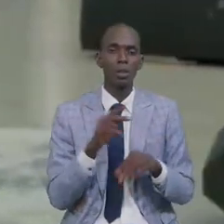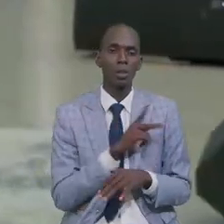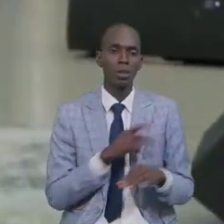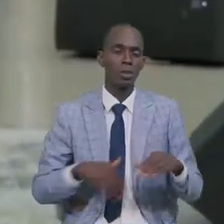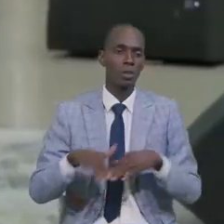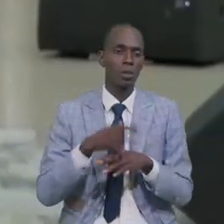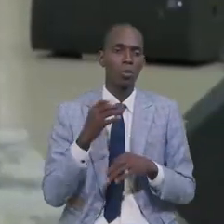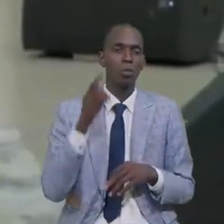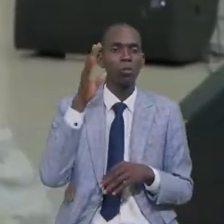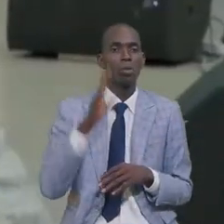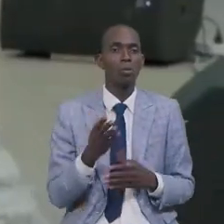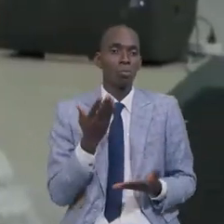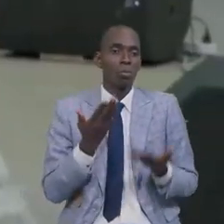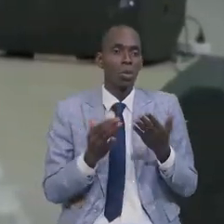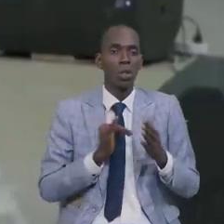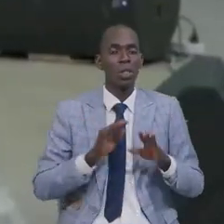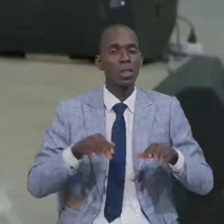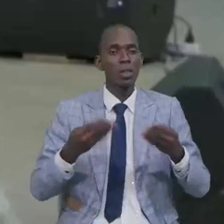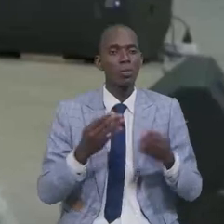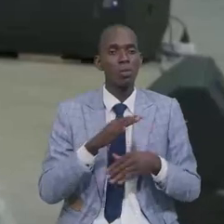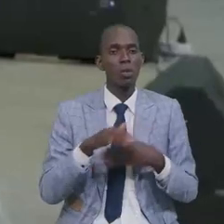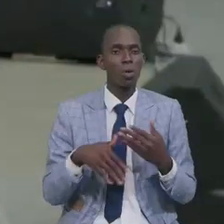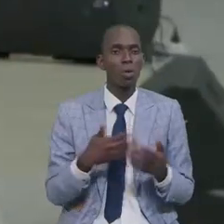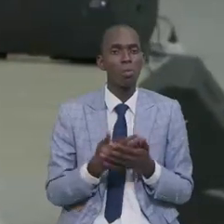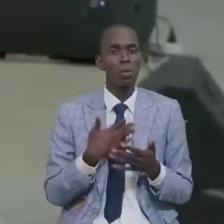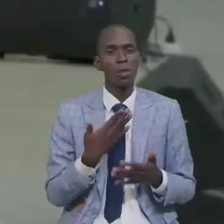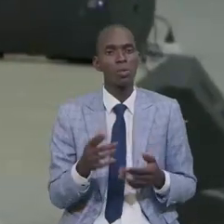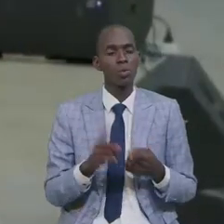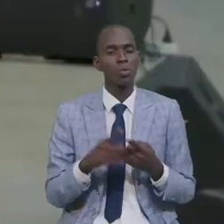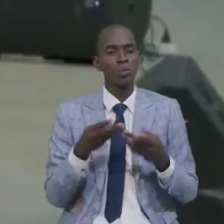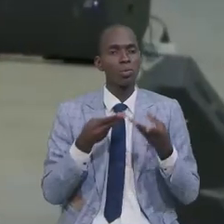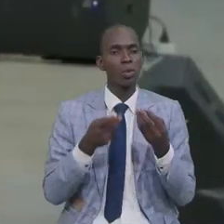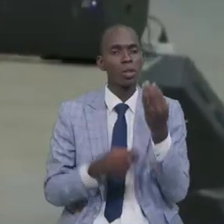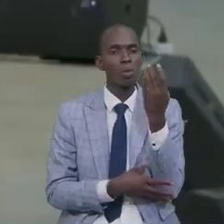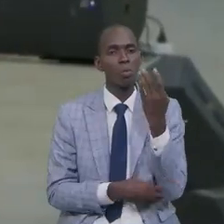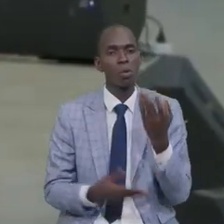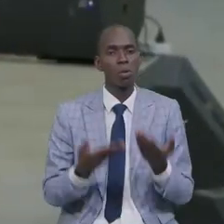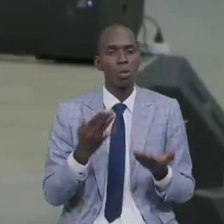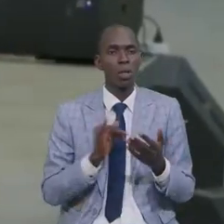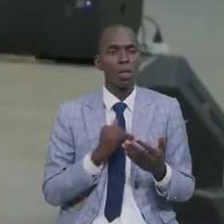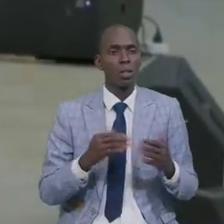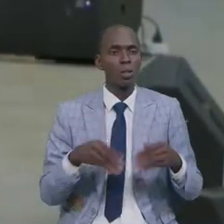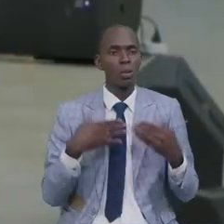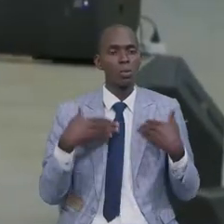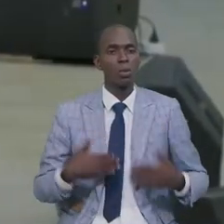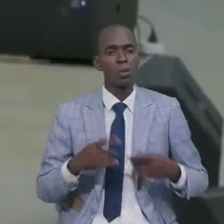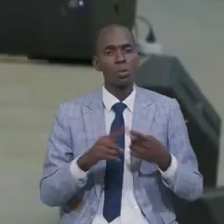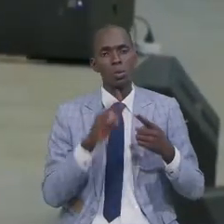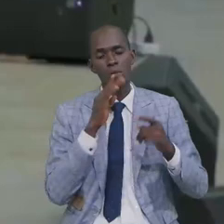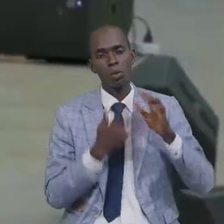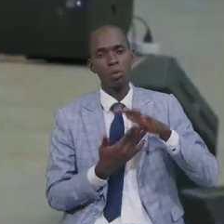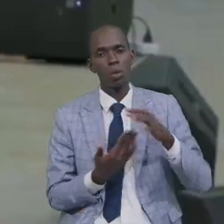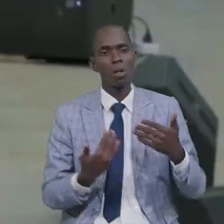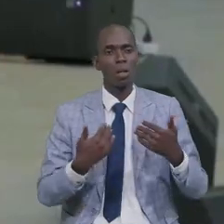Dieu, il dit, même quand je livre mon corps pour être brûlé, si je n'ai pas la charité, l'amour, cela